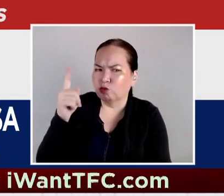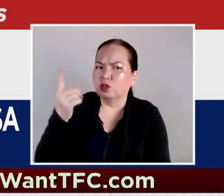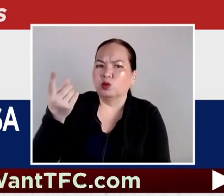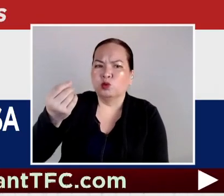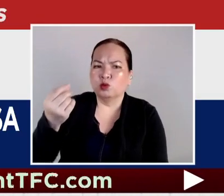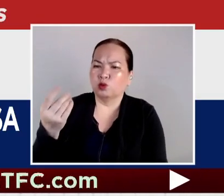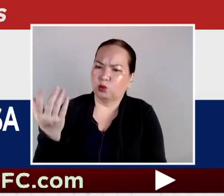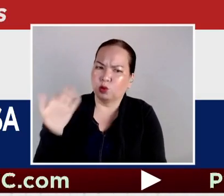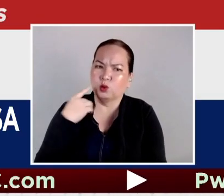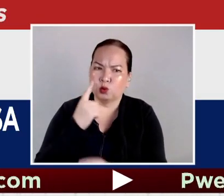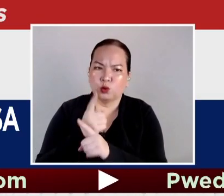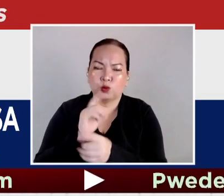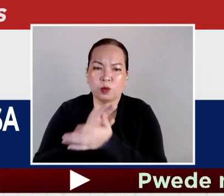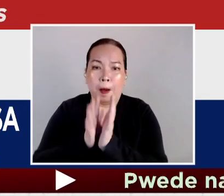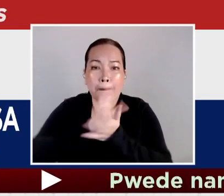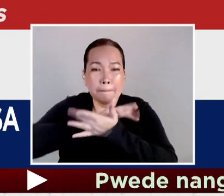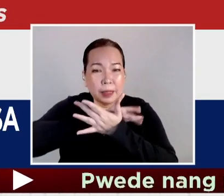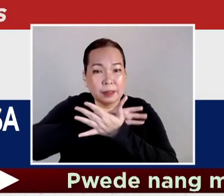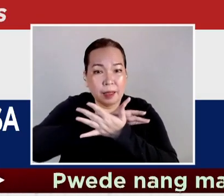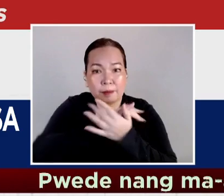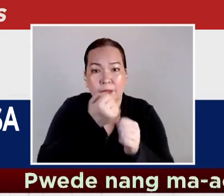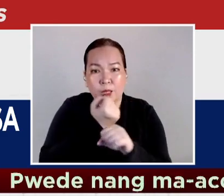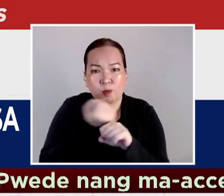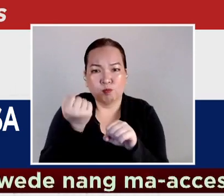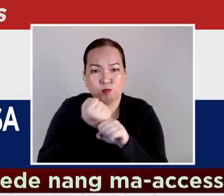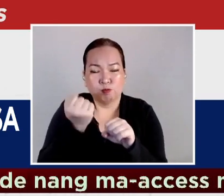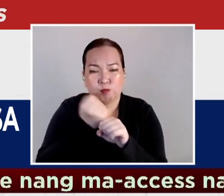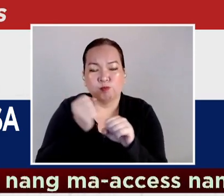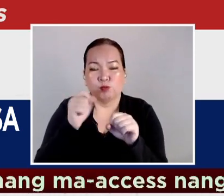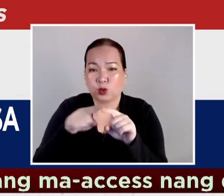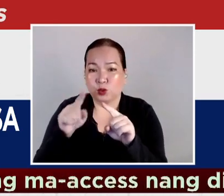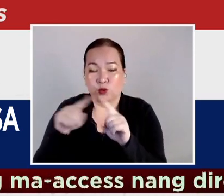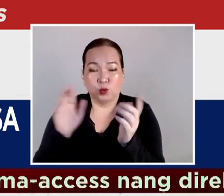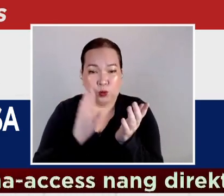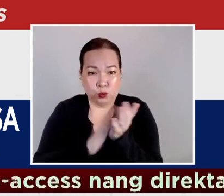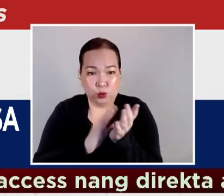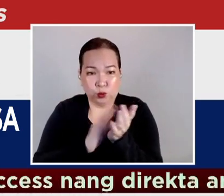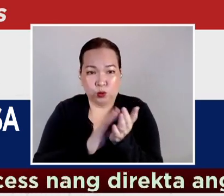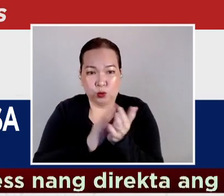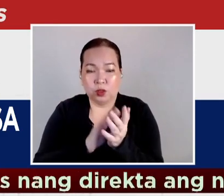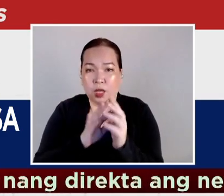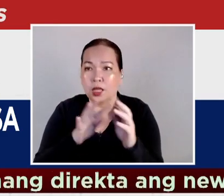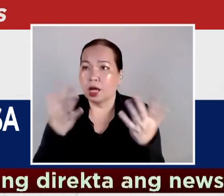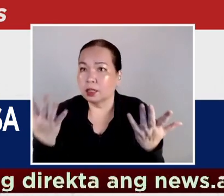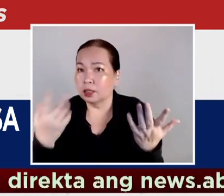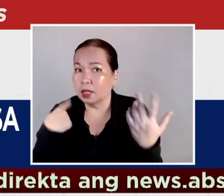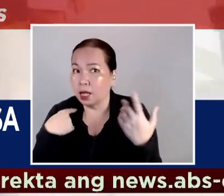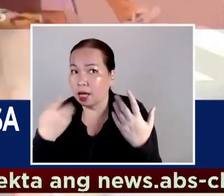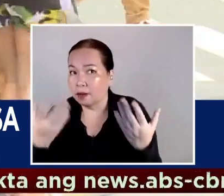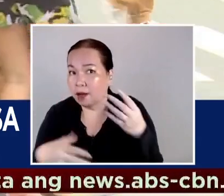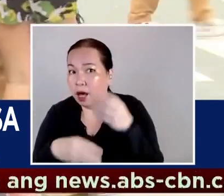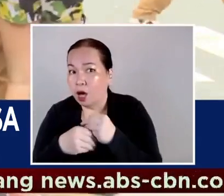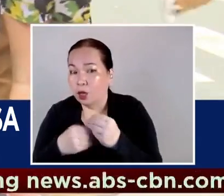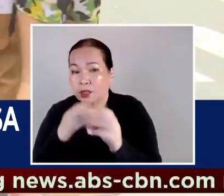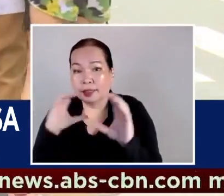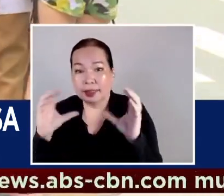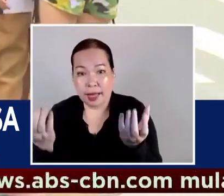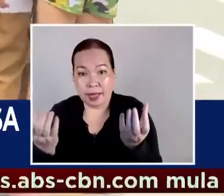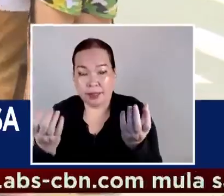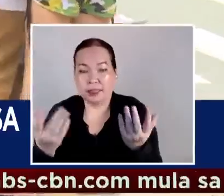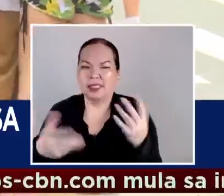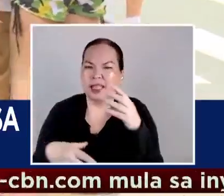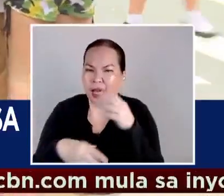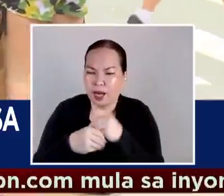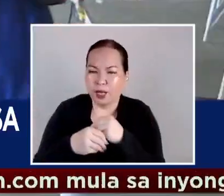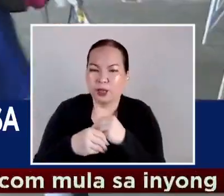para maging pandemic resilient ang mga paaralan at kung nasaan ang mga dagdag na classroom at guro. Pero ang Teachers